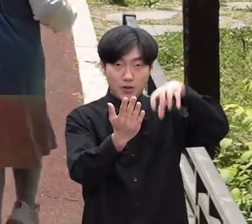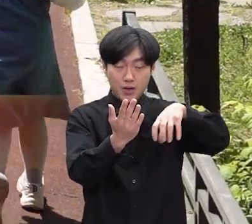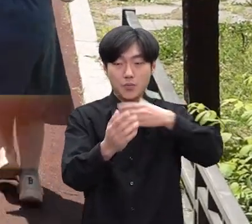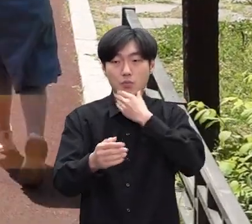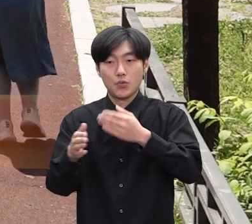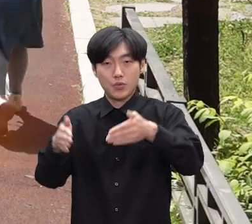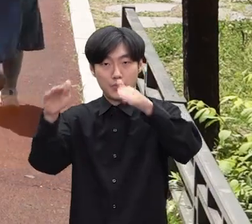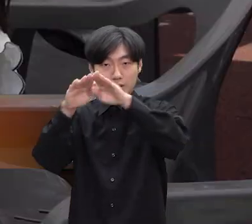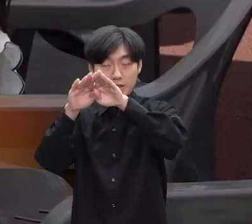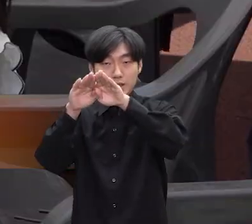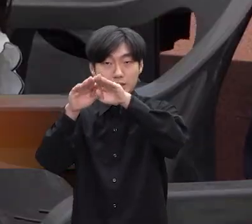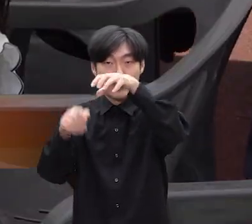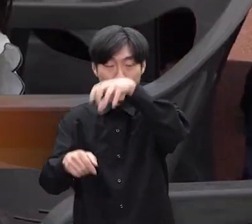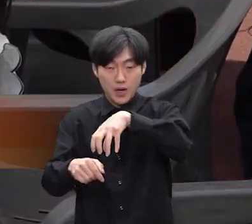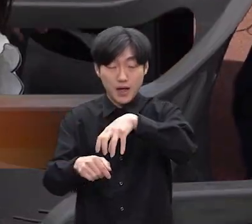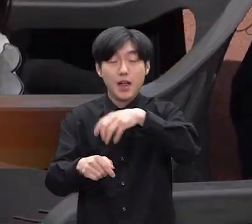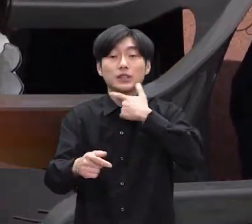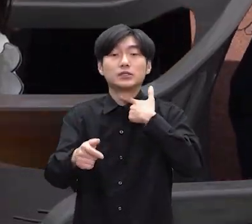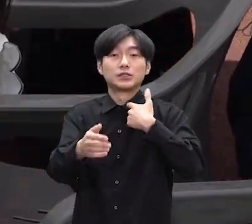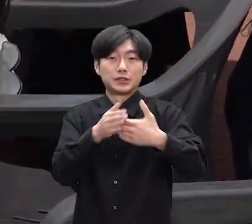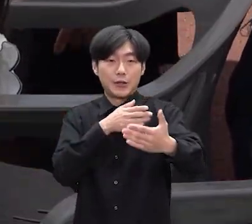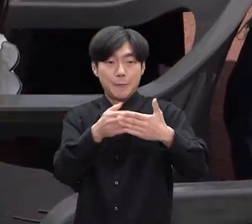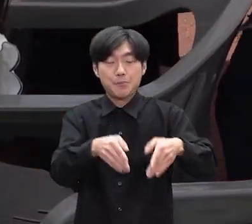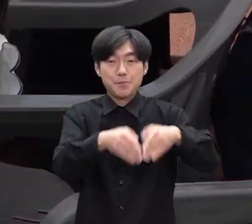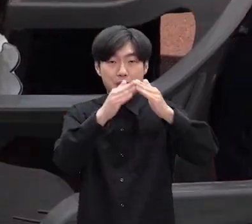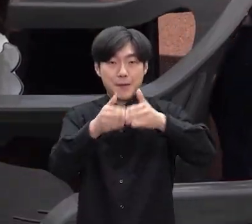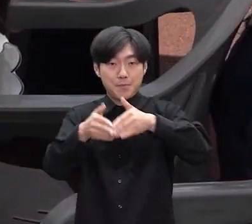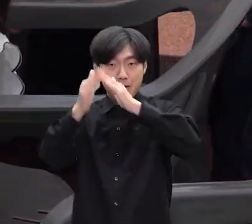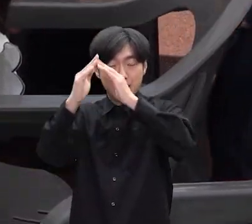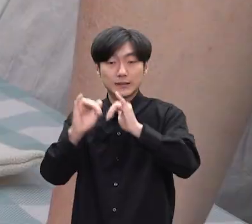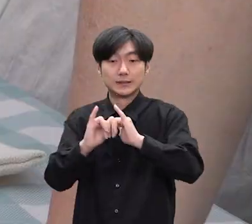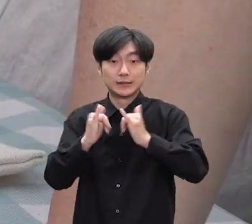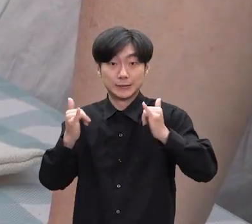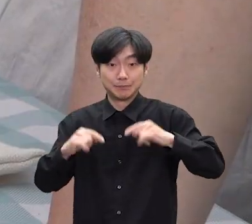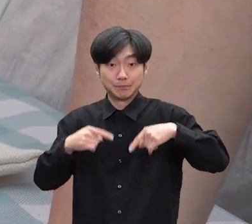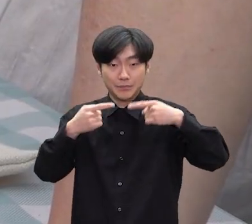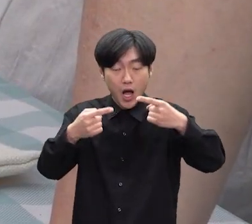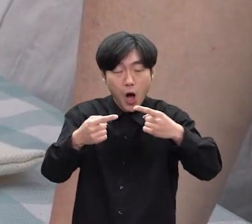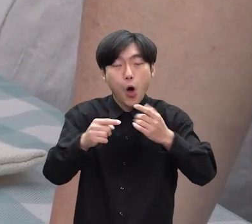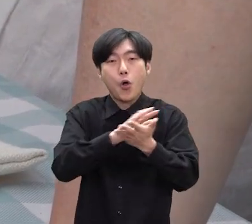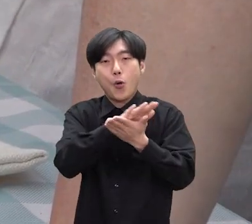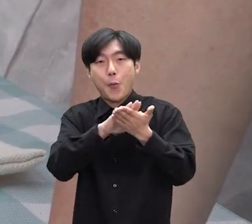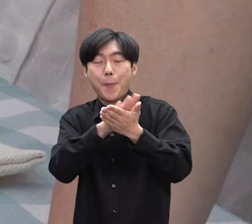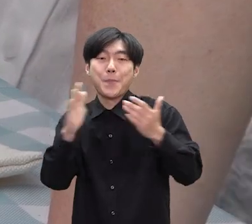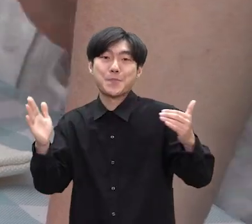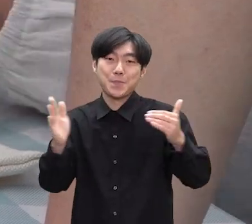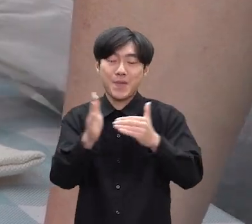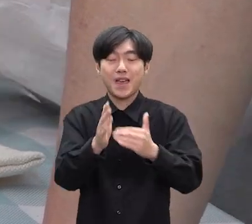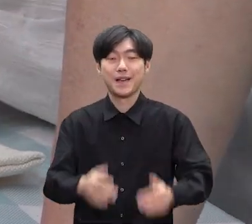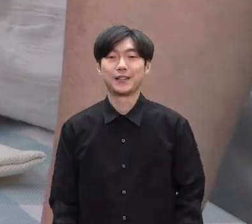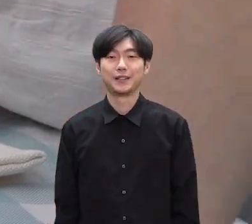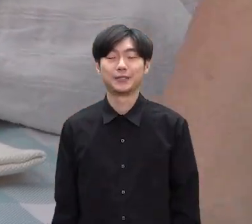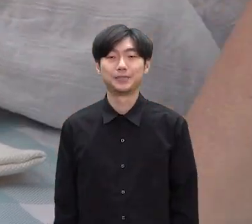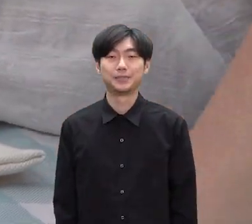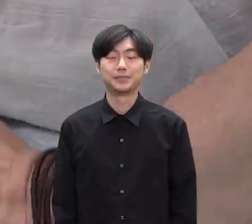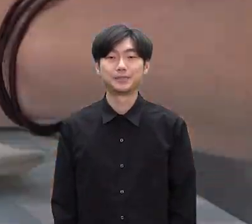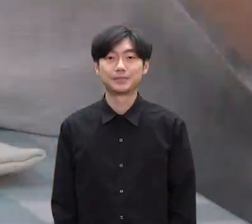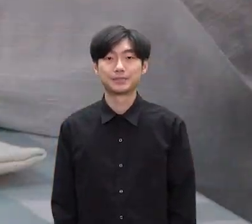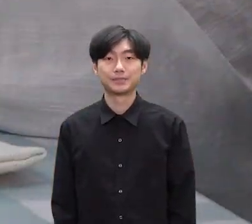등의 체험 부스 등 부대 행사도 마련돼 참여한 구민들이 서로 어우러지는 아름다운 시간을